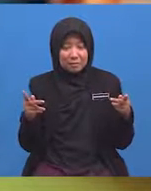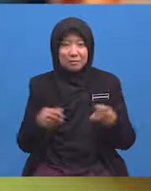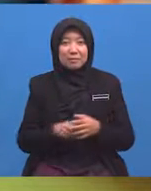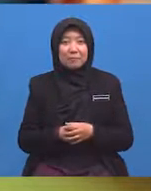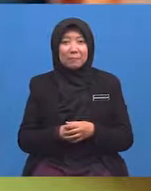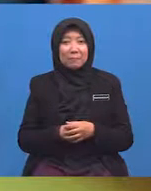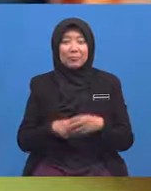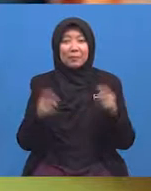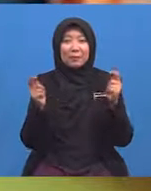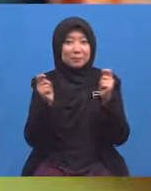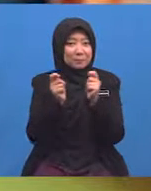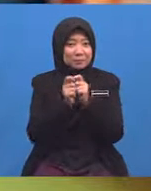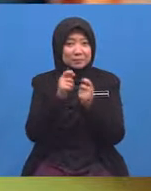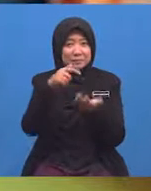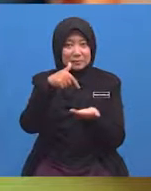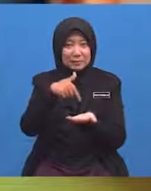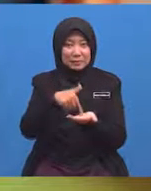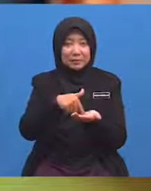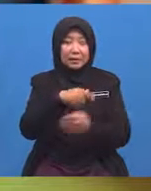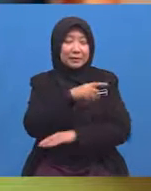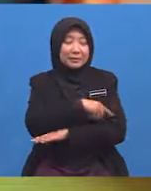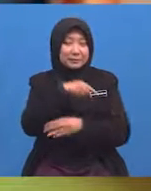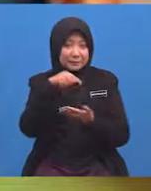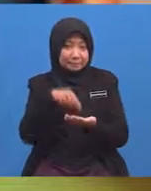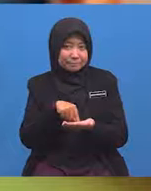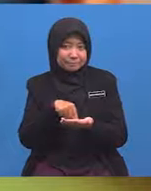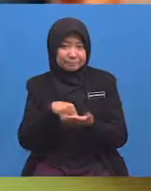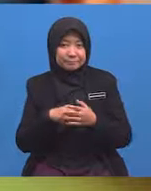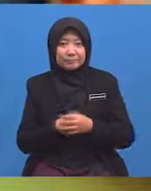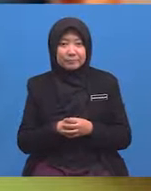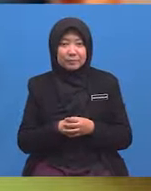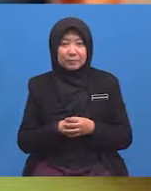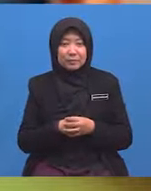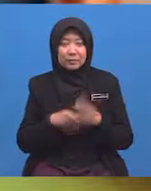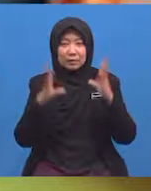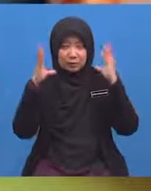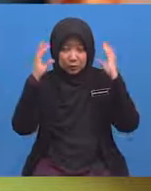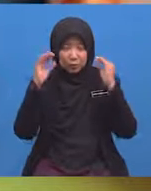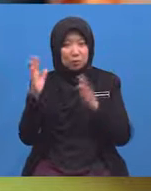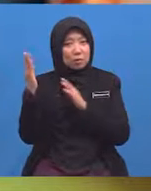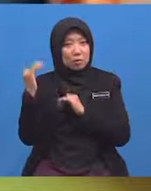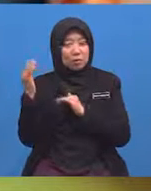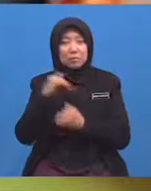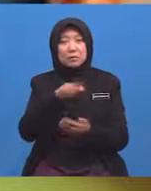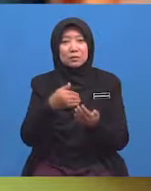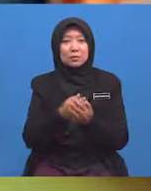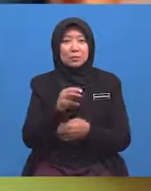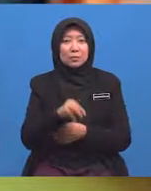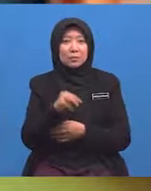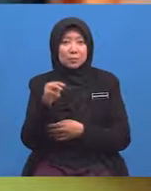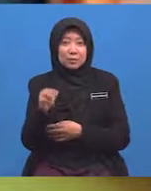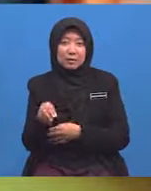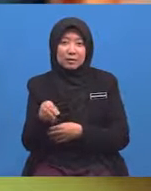murid-murid? Bertemu lagi kita pada hari ini. Cikgu berharap semua murid